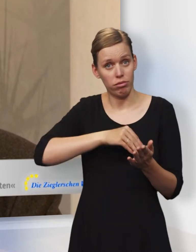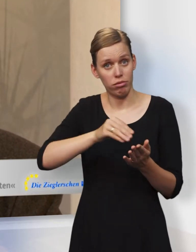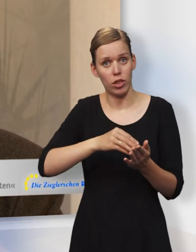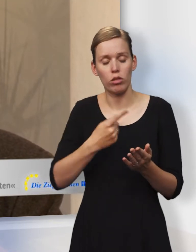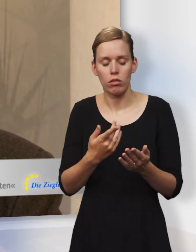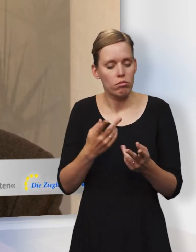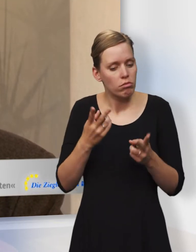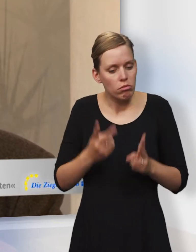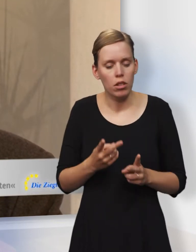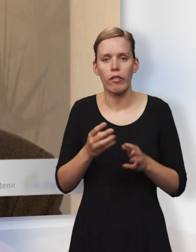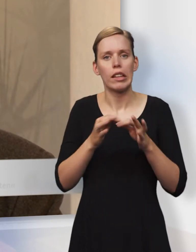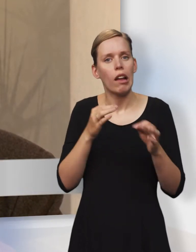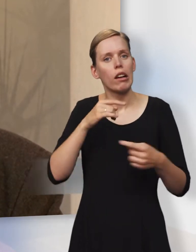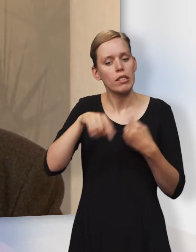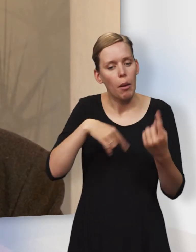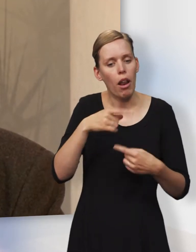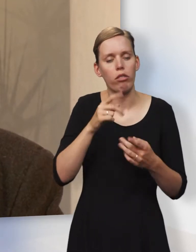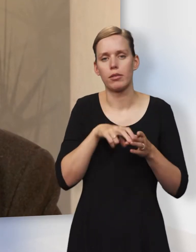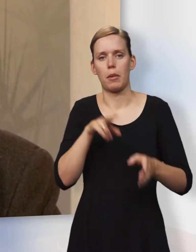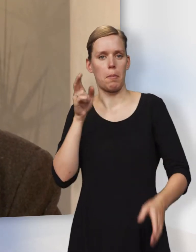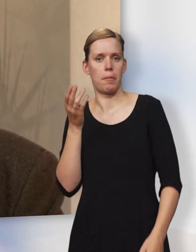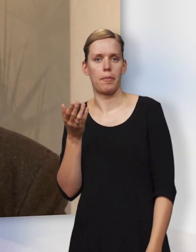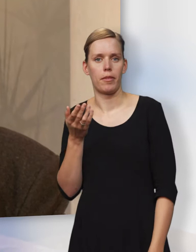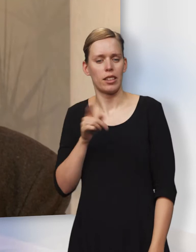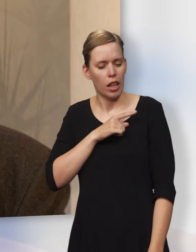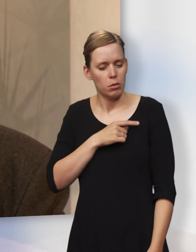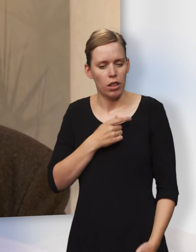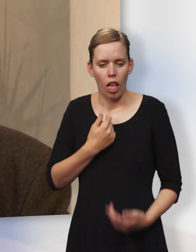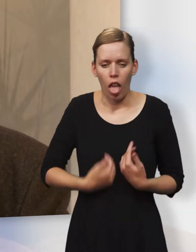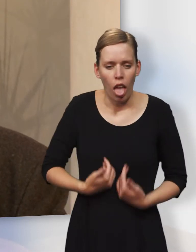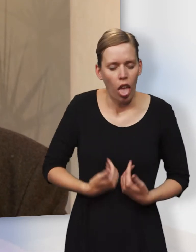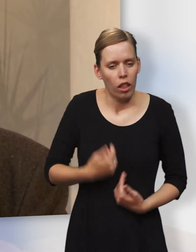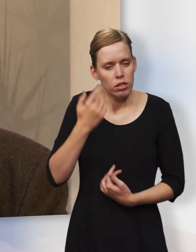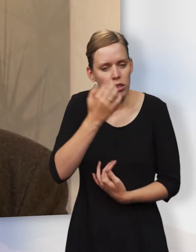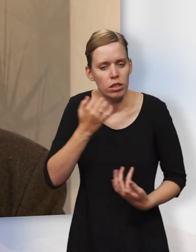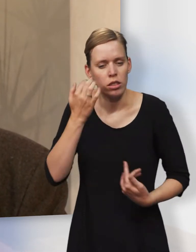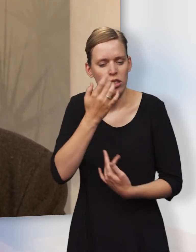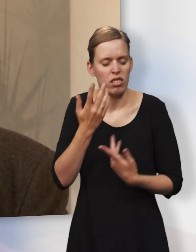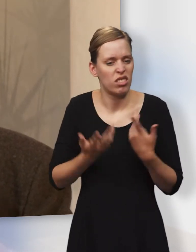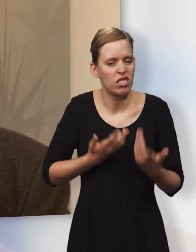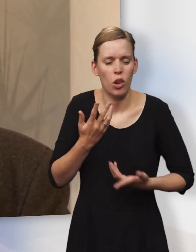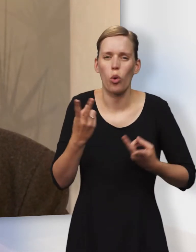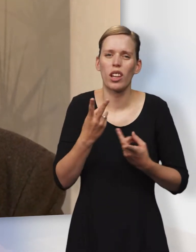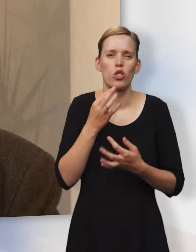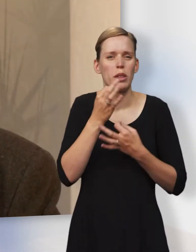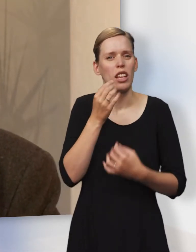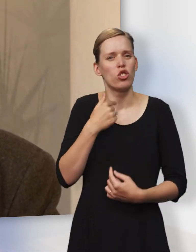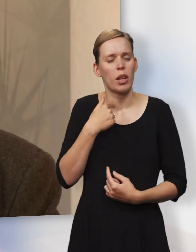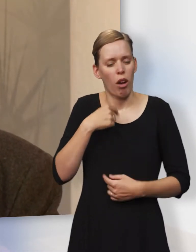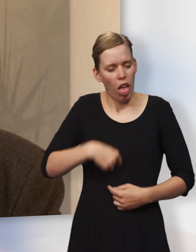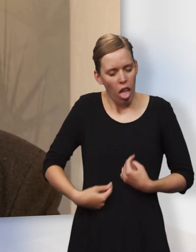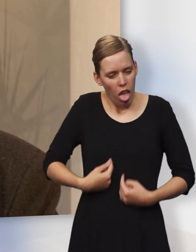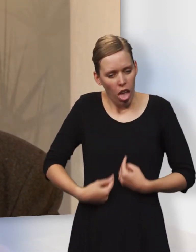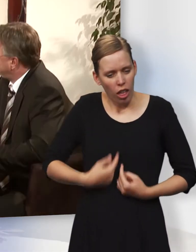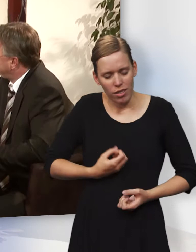dem Tagesablauf raus. Also wenn mich irgendwas drückt oder ich eine ganz bestimmte Stimmung in mir